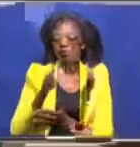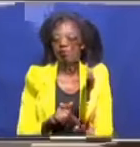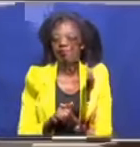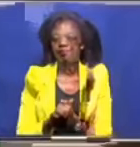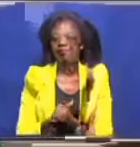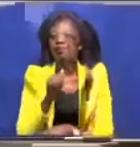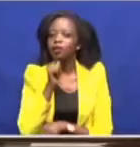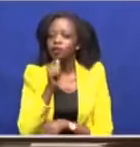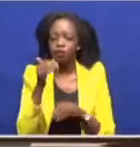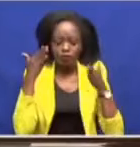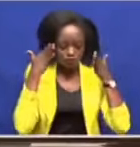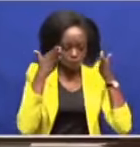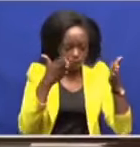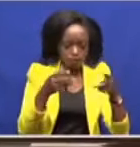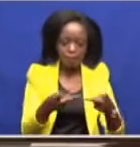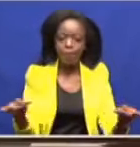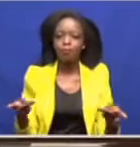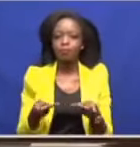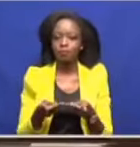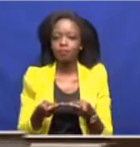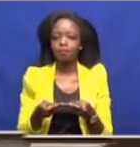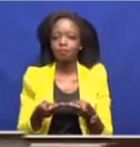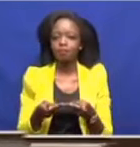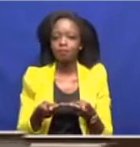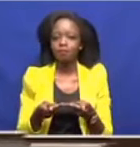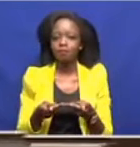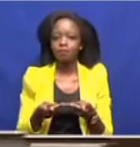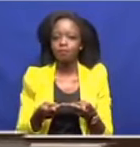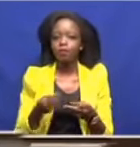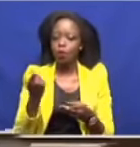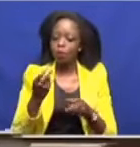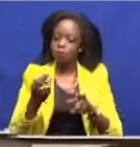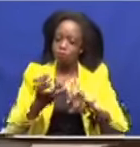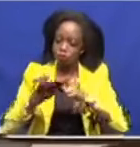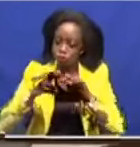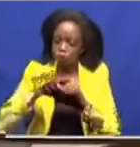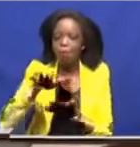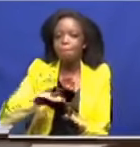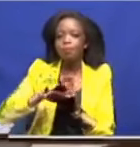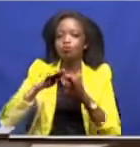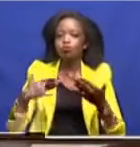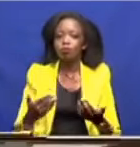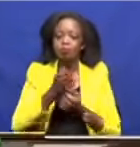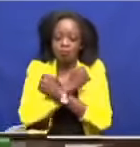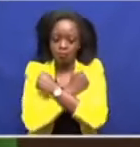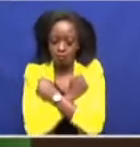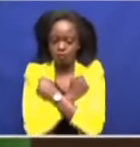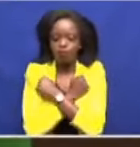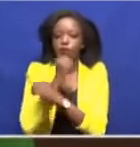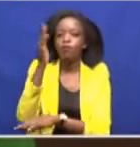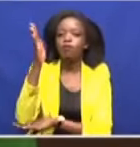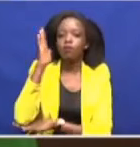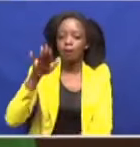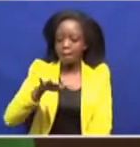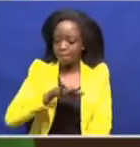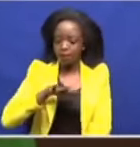not dependent on the environment, the circumstances. It is a relationship based on the love of God and the presence